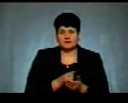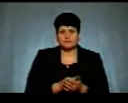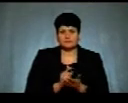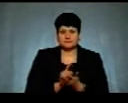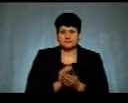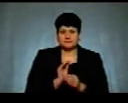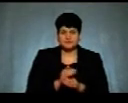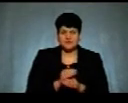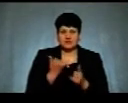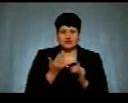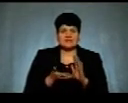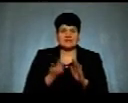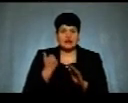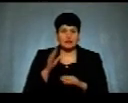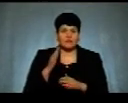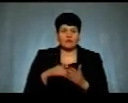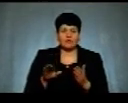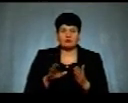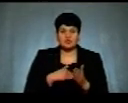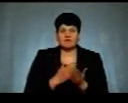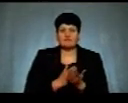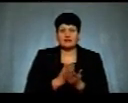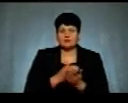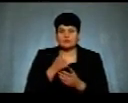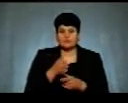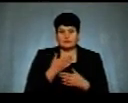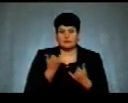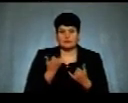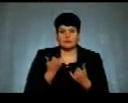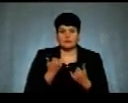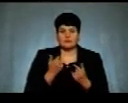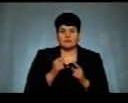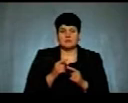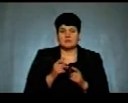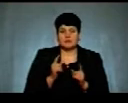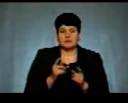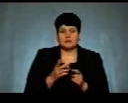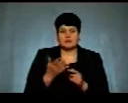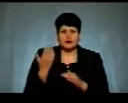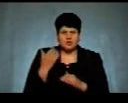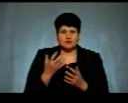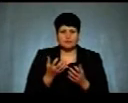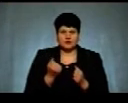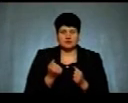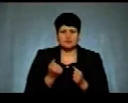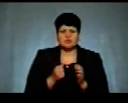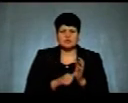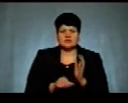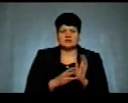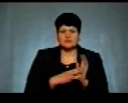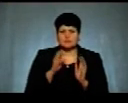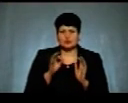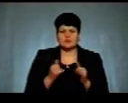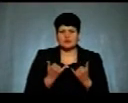А зараз зняли взагалі. Вислуга років тільки 50%. Я раніше отримав